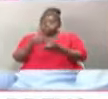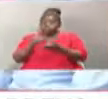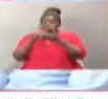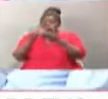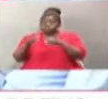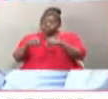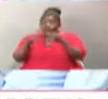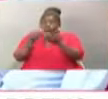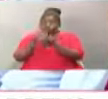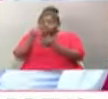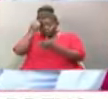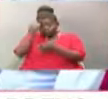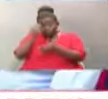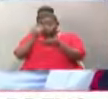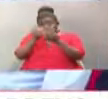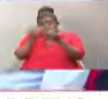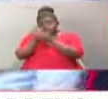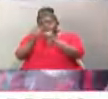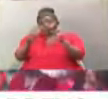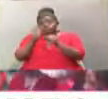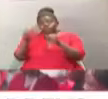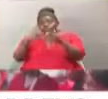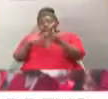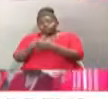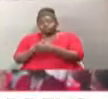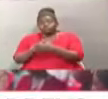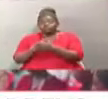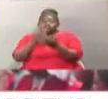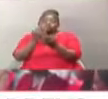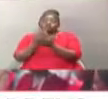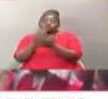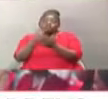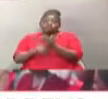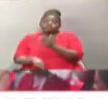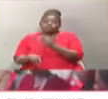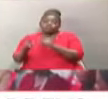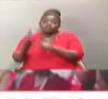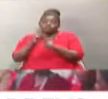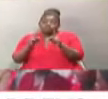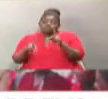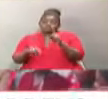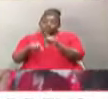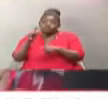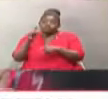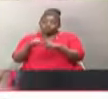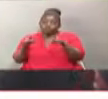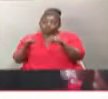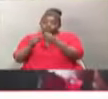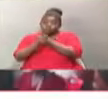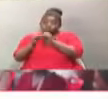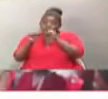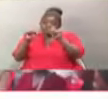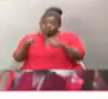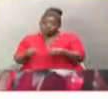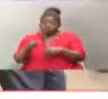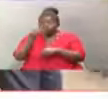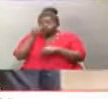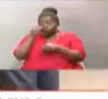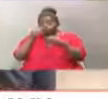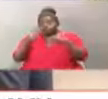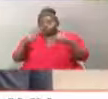gavumenti okubayamba eyimbula abakwate. Tubasaba nti abasibe bano ab'ebyobufuzi mubate nabo basobole okulya Christmas n'abantu